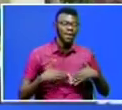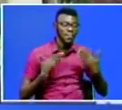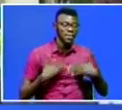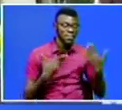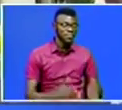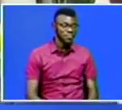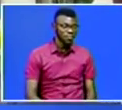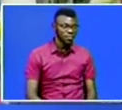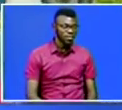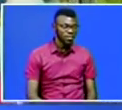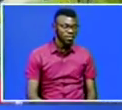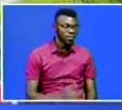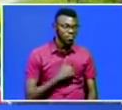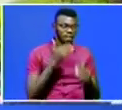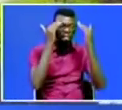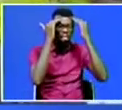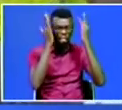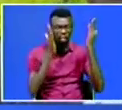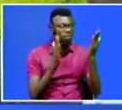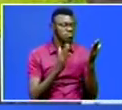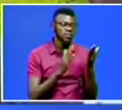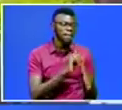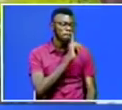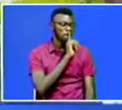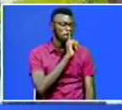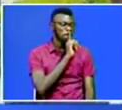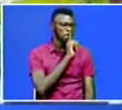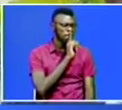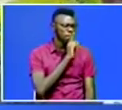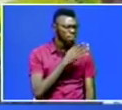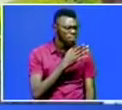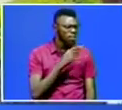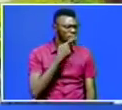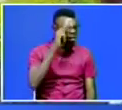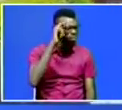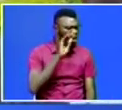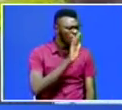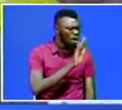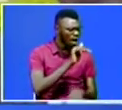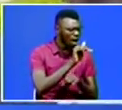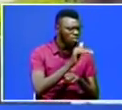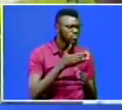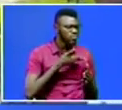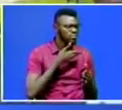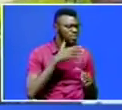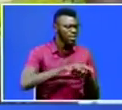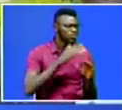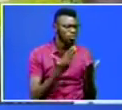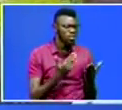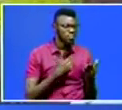Nilifurahi. Actually nilishindwa cha kusema, nilinyamaza. Tunaye mzazi, ah, ulipata nini? Nashindwa nimwambie vipi,